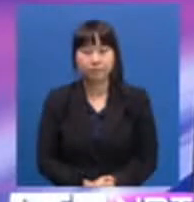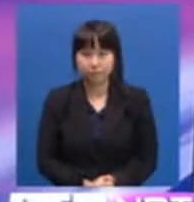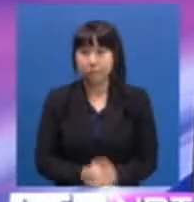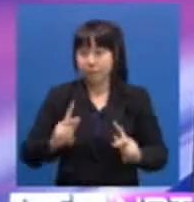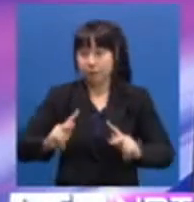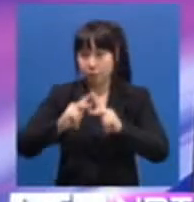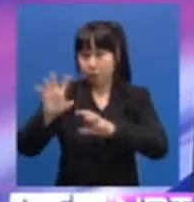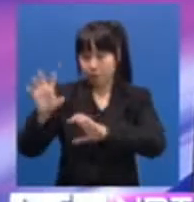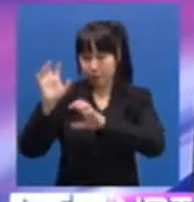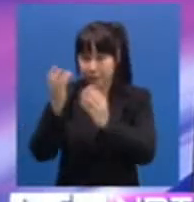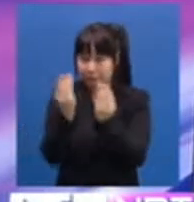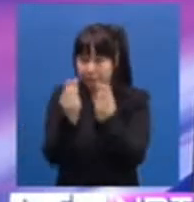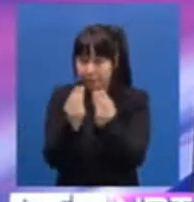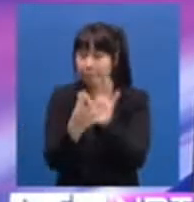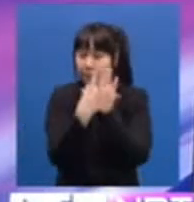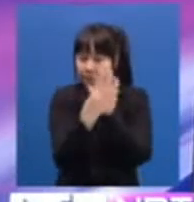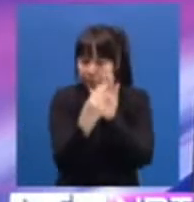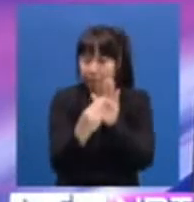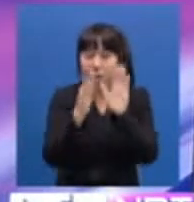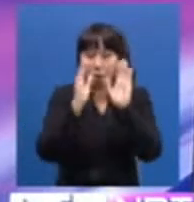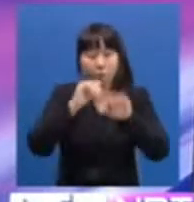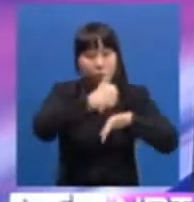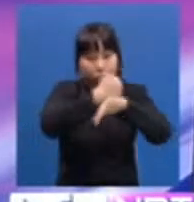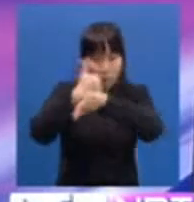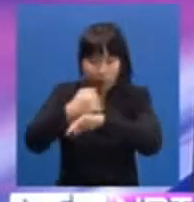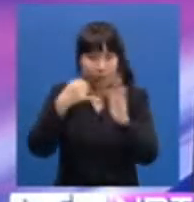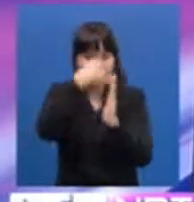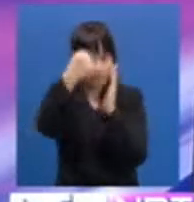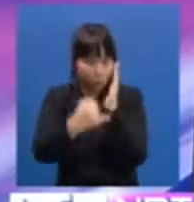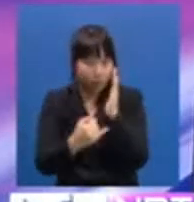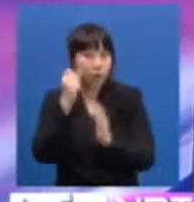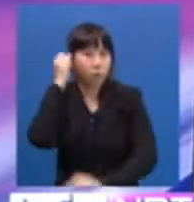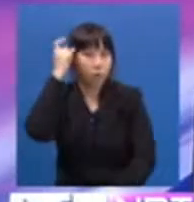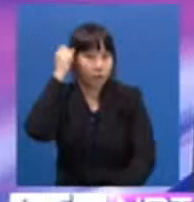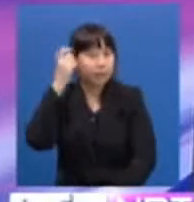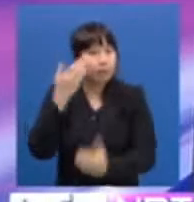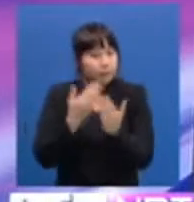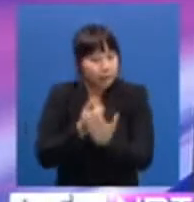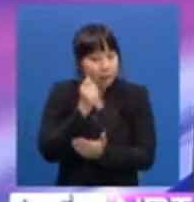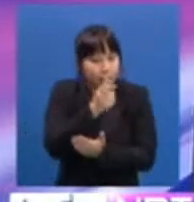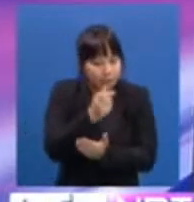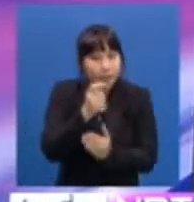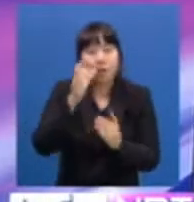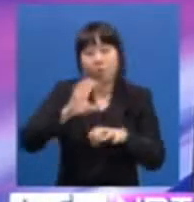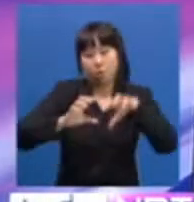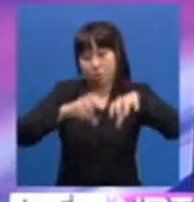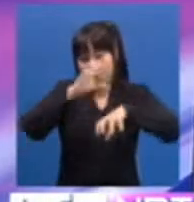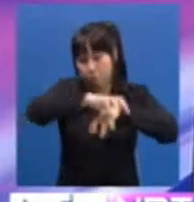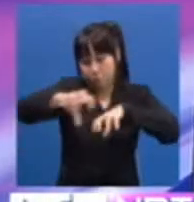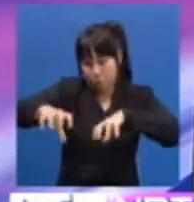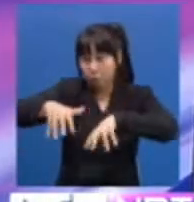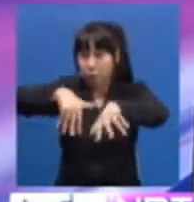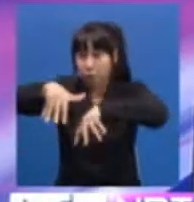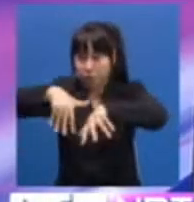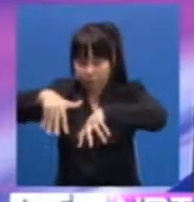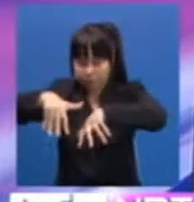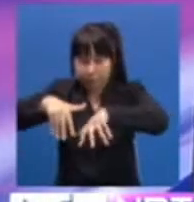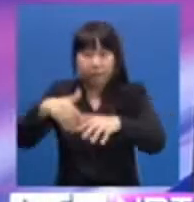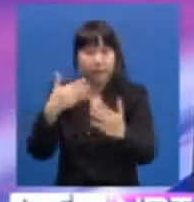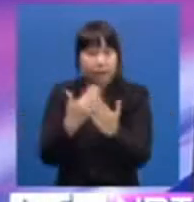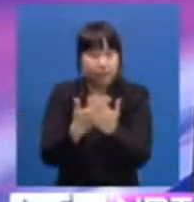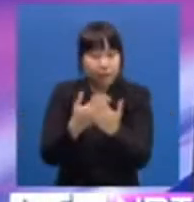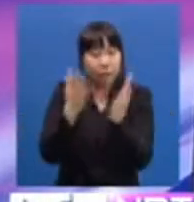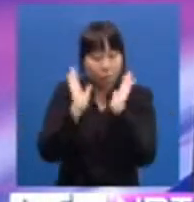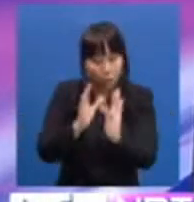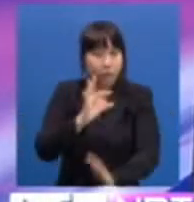กระทรวงมหาดไทยเร่งทำความเข้าใจผู้บริหารระดับจังหวัดเกี่ยวกับการใช้จ่ายเงินขององค์กรปกครองส่วนท้องถิ่นและการได้มาซึ่ง